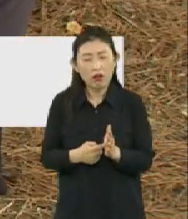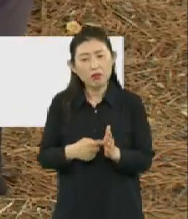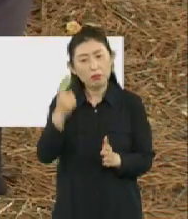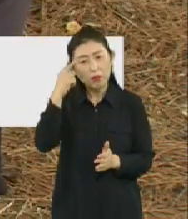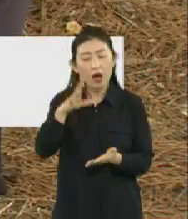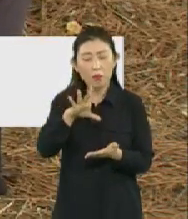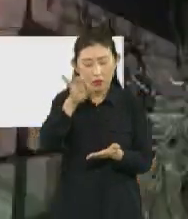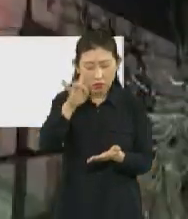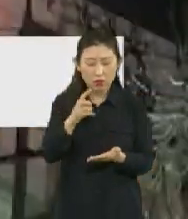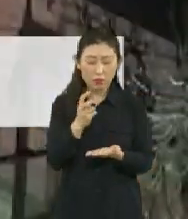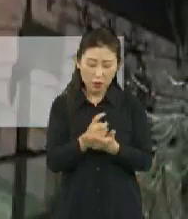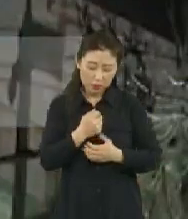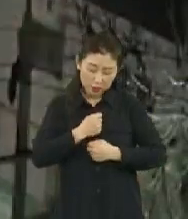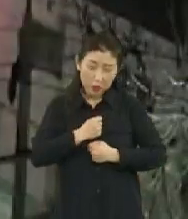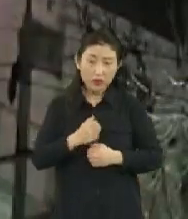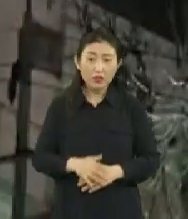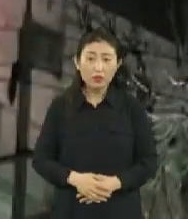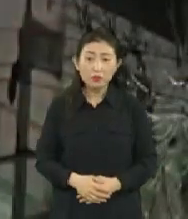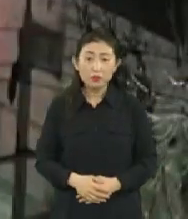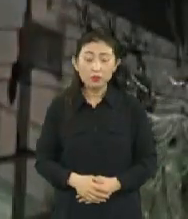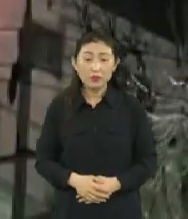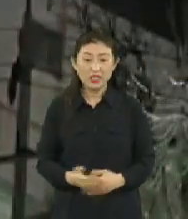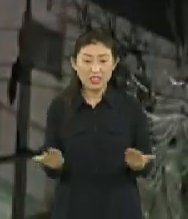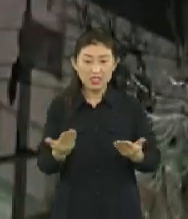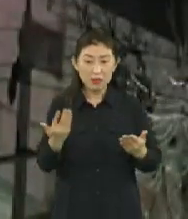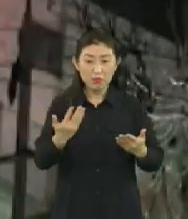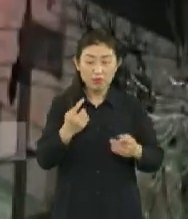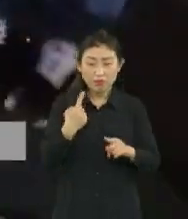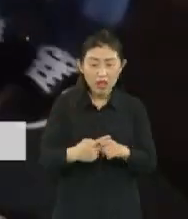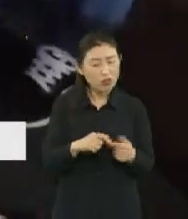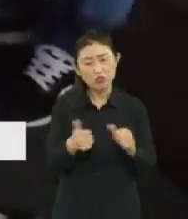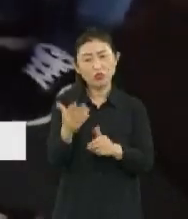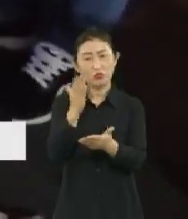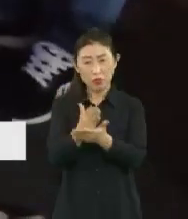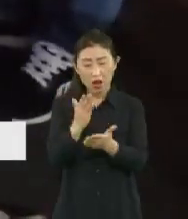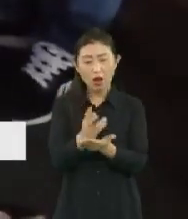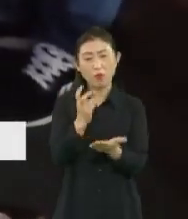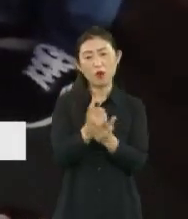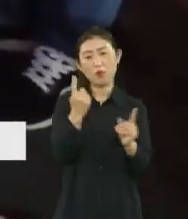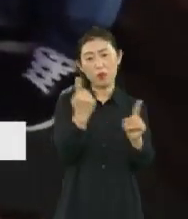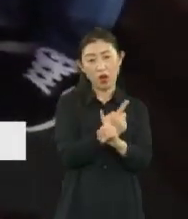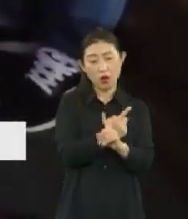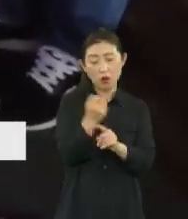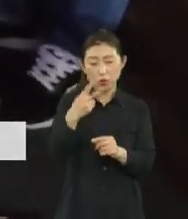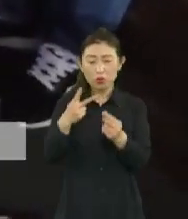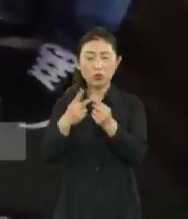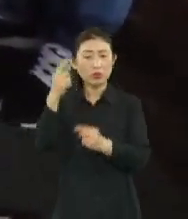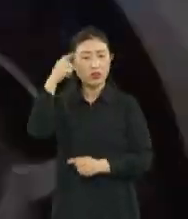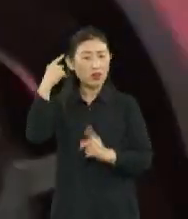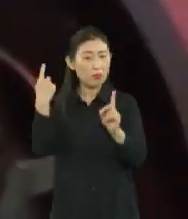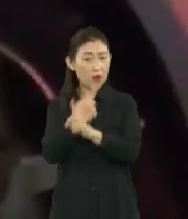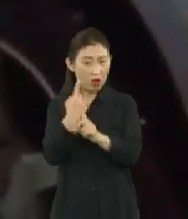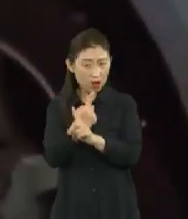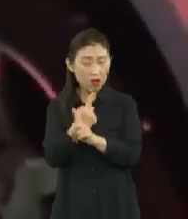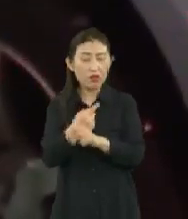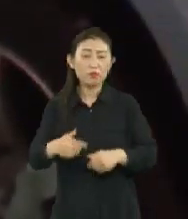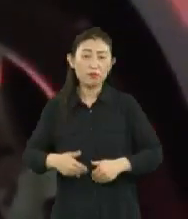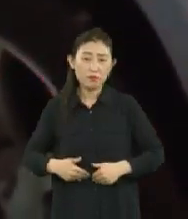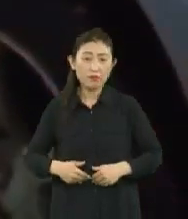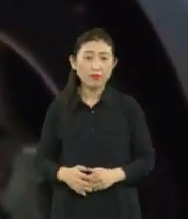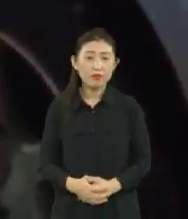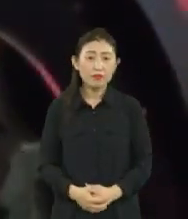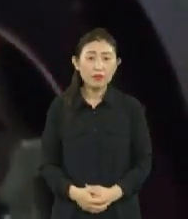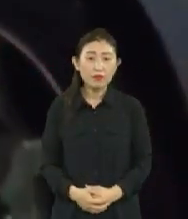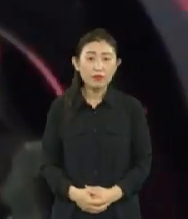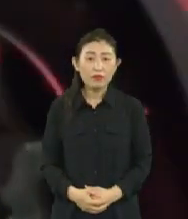지킬 건 지키고. 더 이상 일하다가 숨지는 일이 없도록 제도적 개선과 의식 변화 모두 필요한 시점입니다.